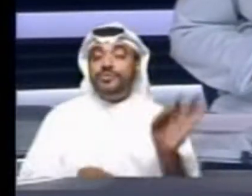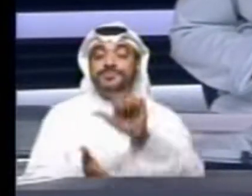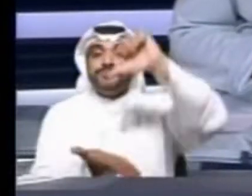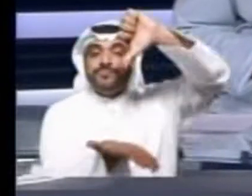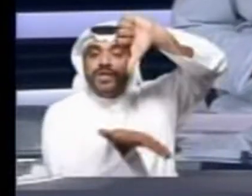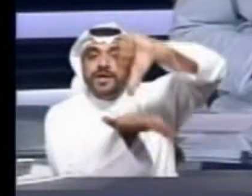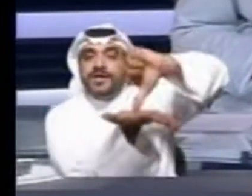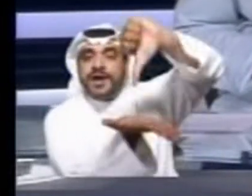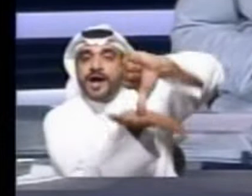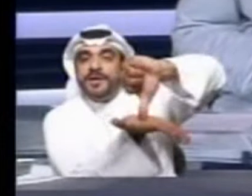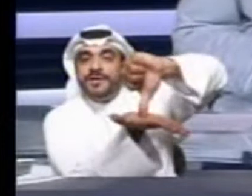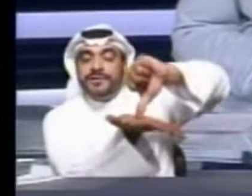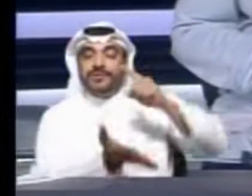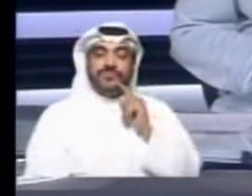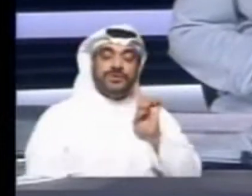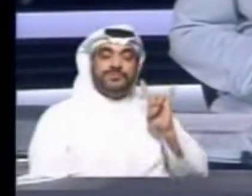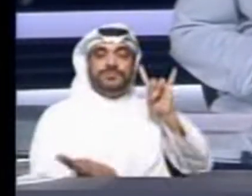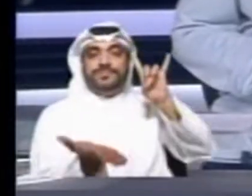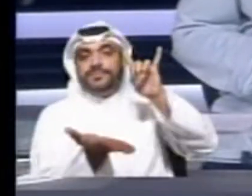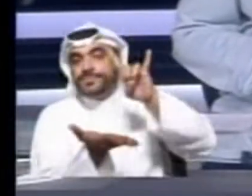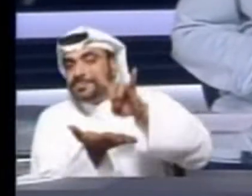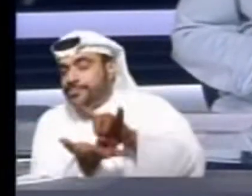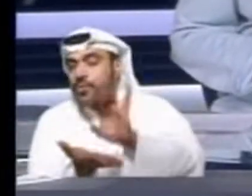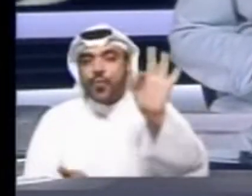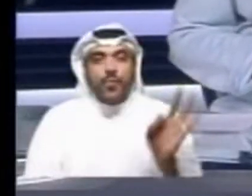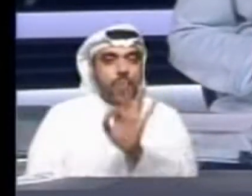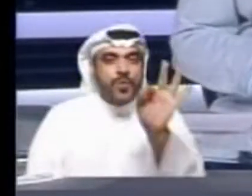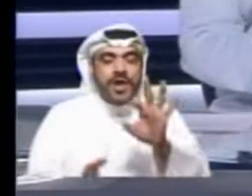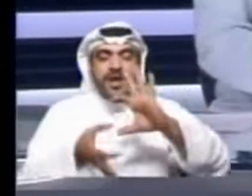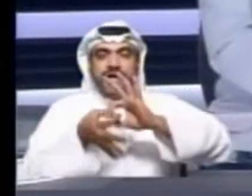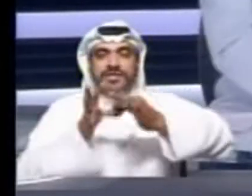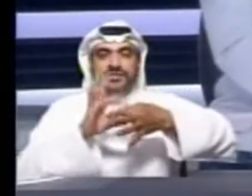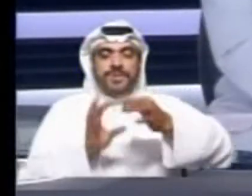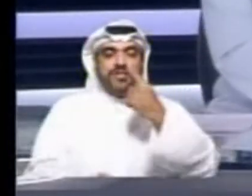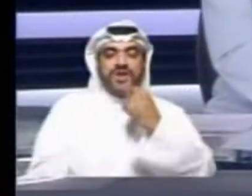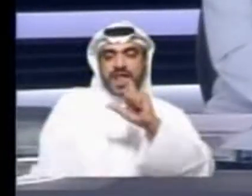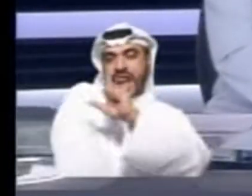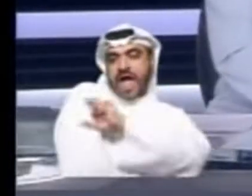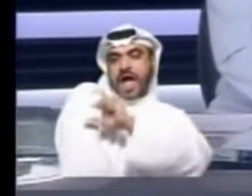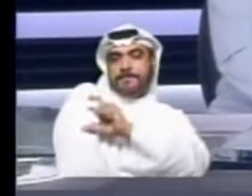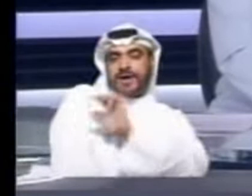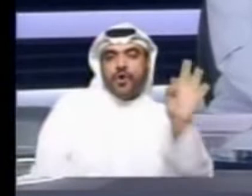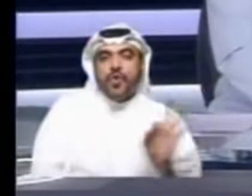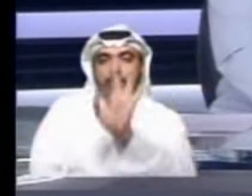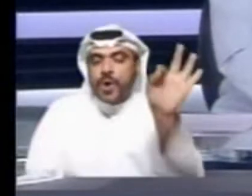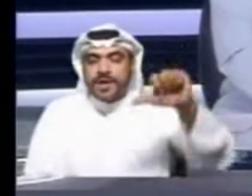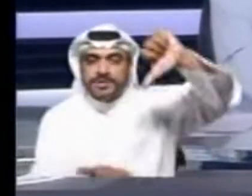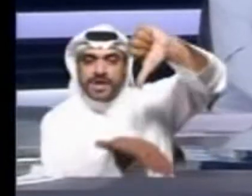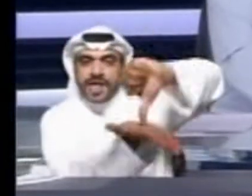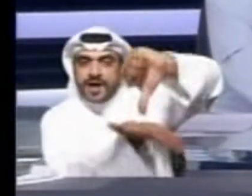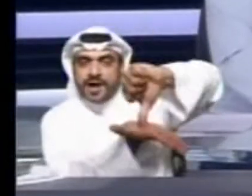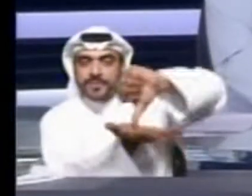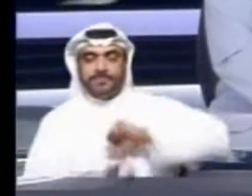الهلال الأحمر بزيارة ميدانية لبعض المناطق المتضررة من الفيضانات والسيول التي اجتاحت جمهورية إيران